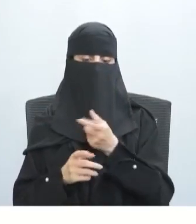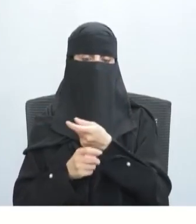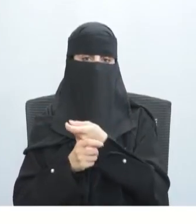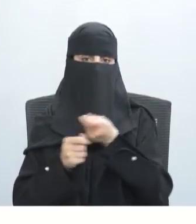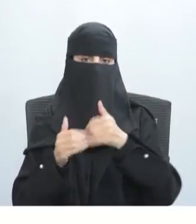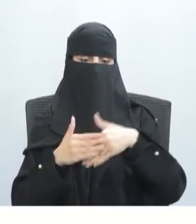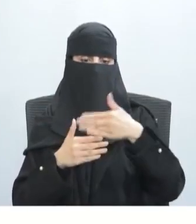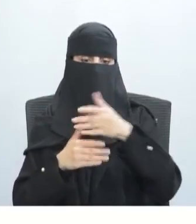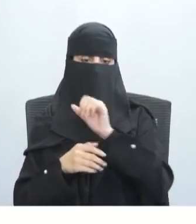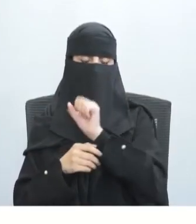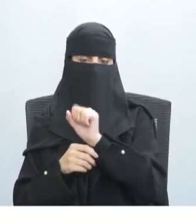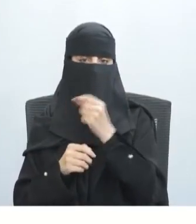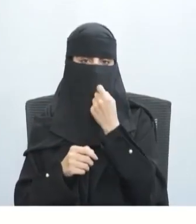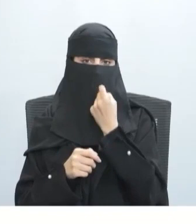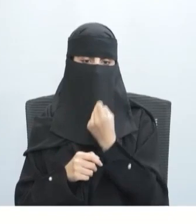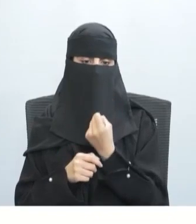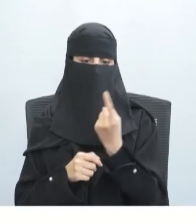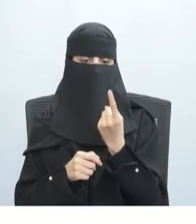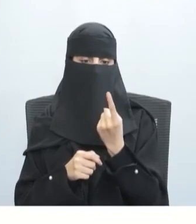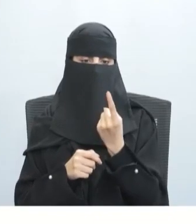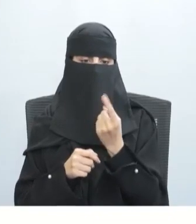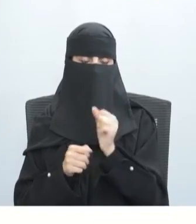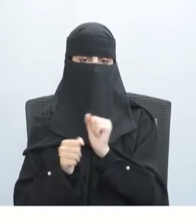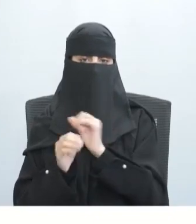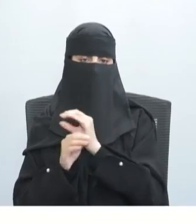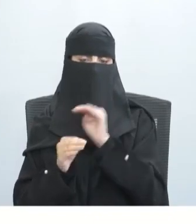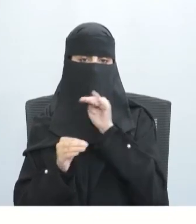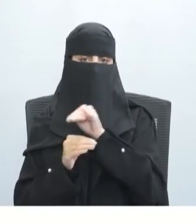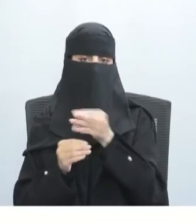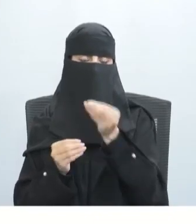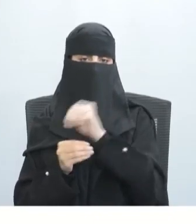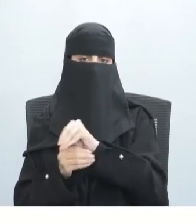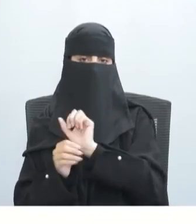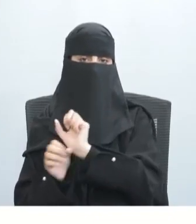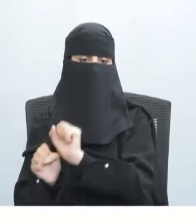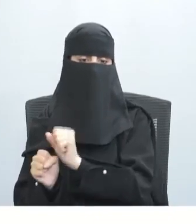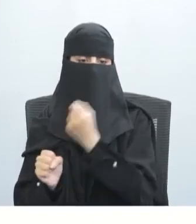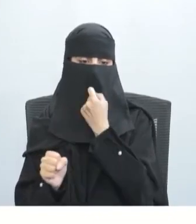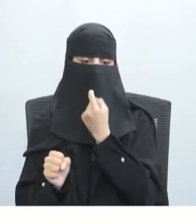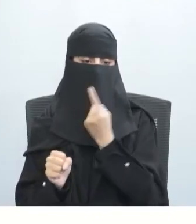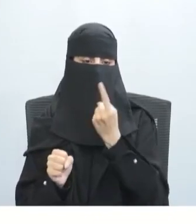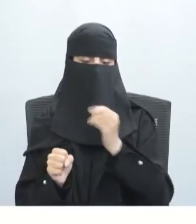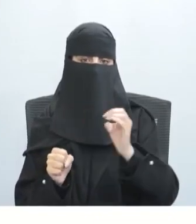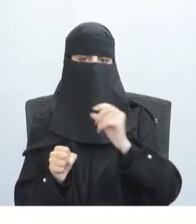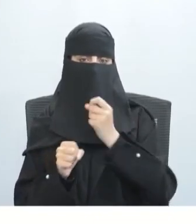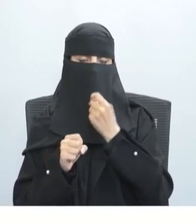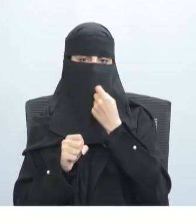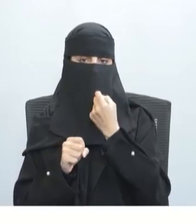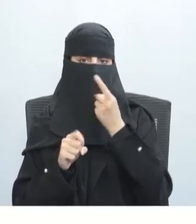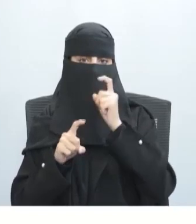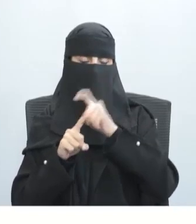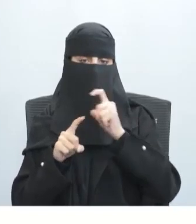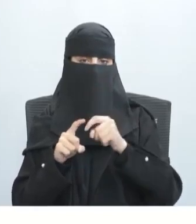القيمه المستقبليه لمبلغ 100 ريال سعودي وودي موع في حساب لمده عام بعائد